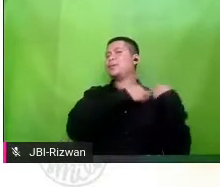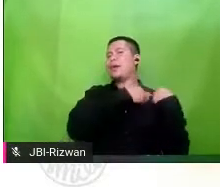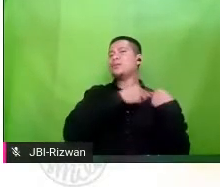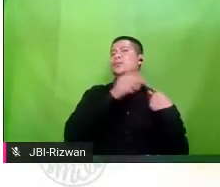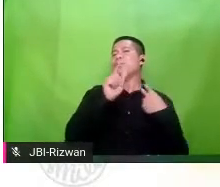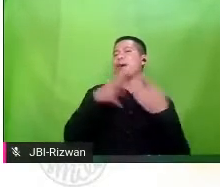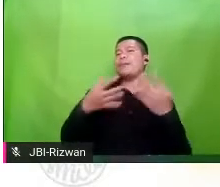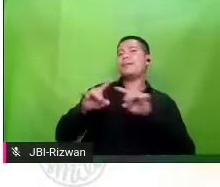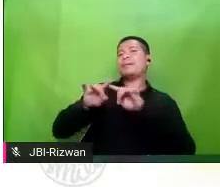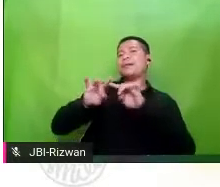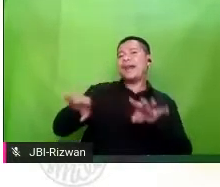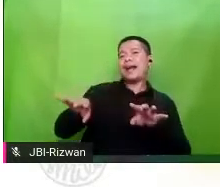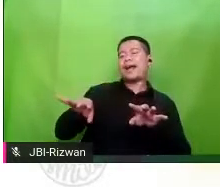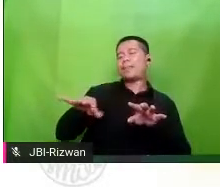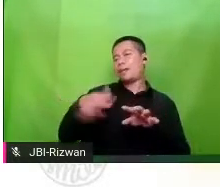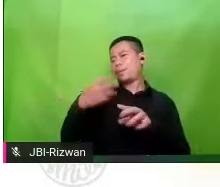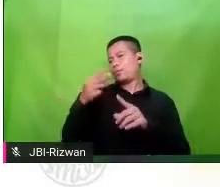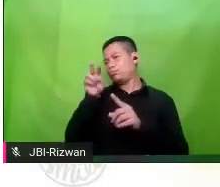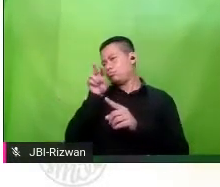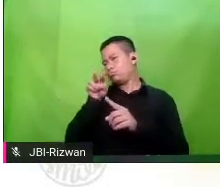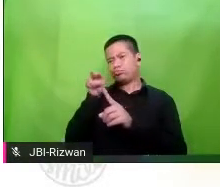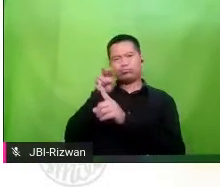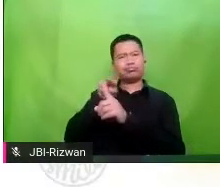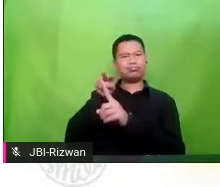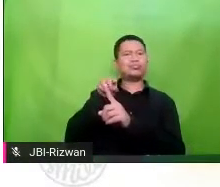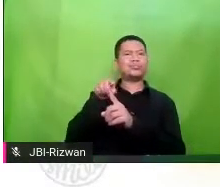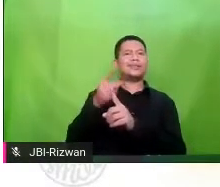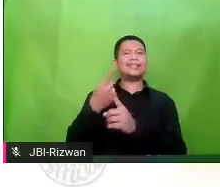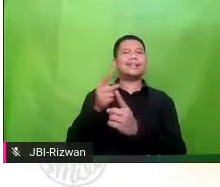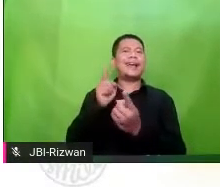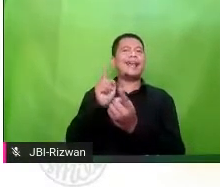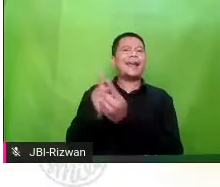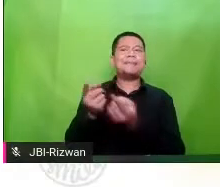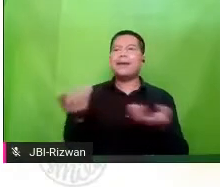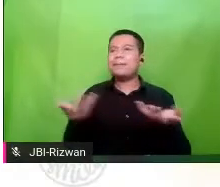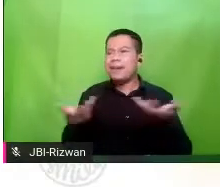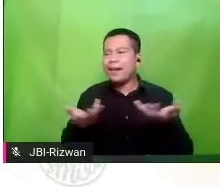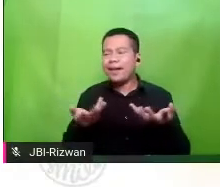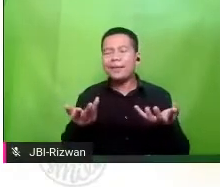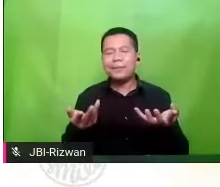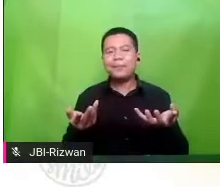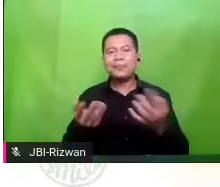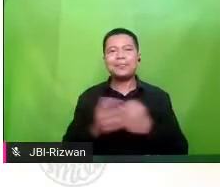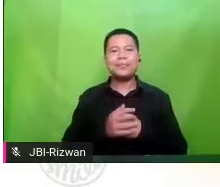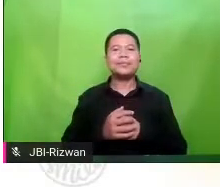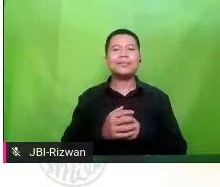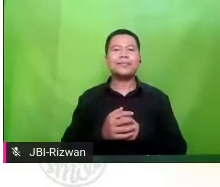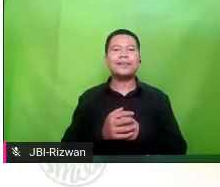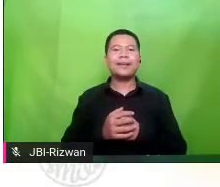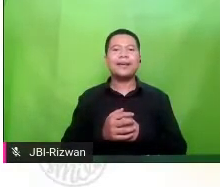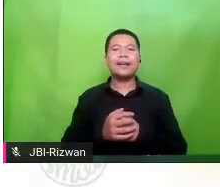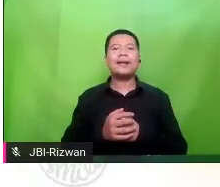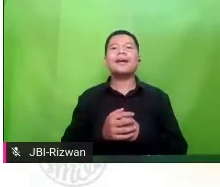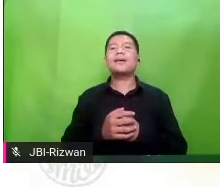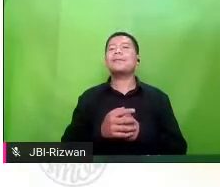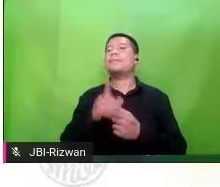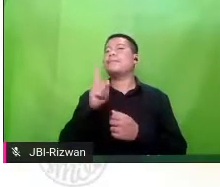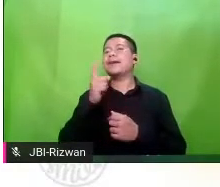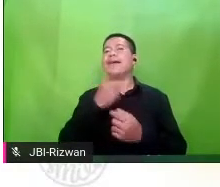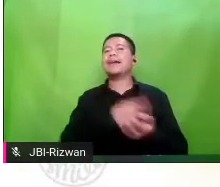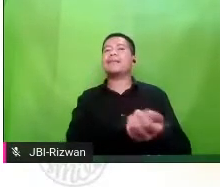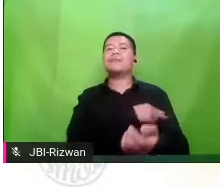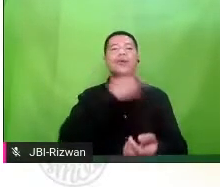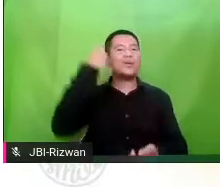memverifikasi yang mana yang kemudian kita hadapi tersebut dengan kemampuan kognisi di bawah